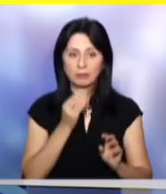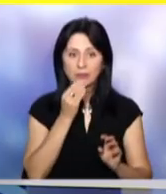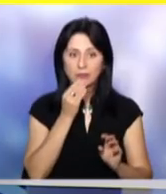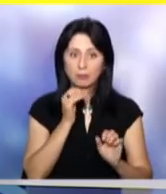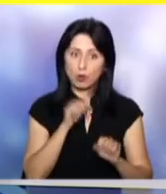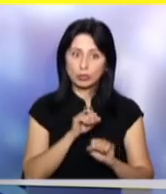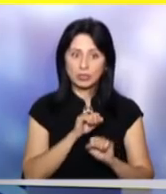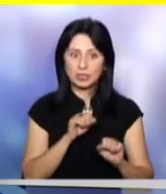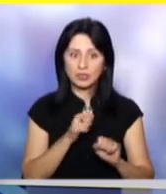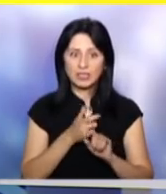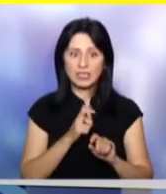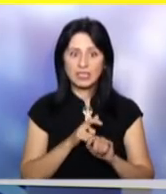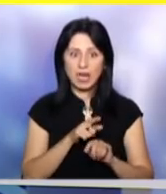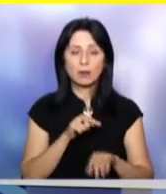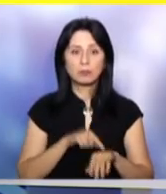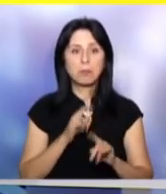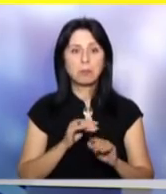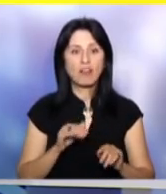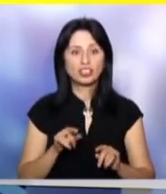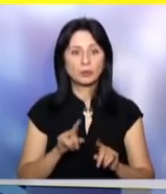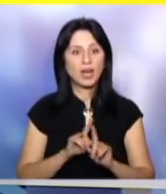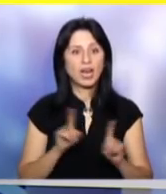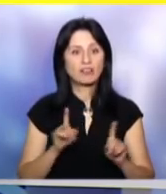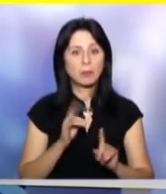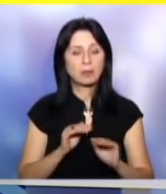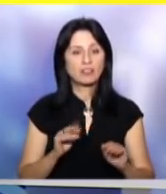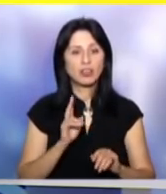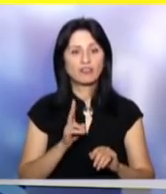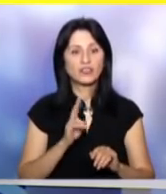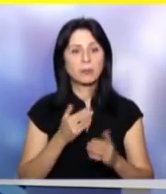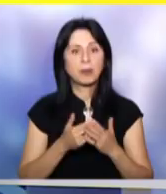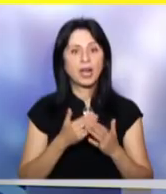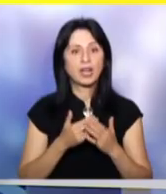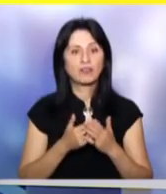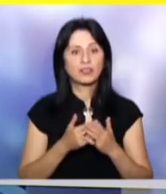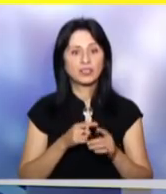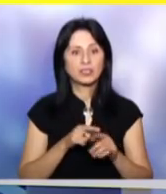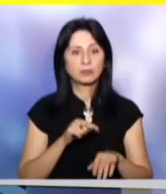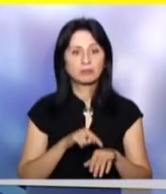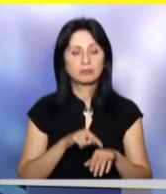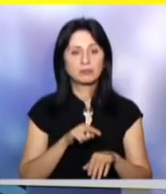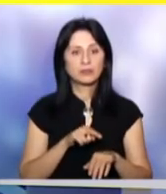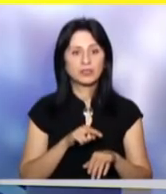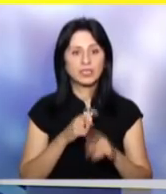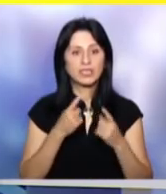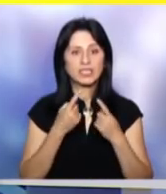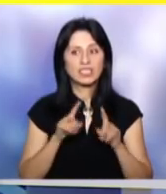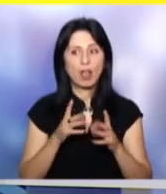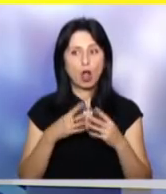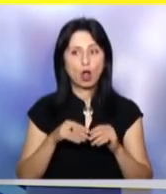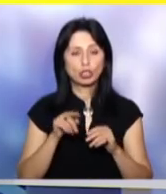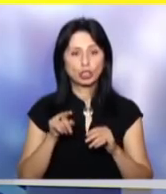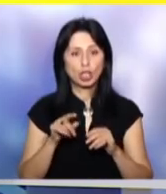და აღმოჩნდა, რომ ძალიან მძაფრად აქვს ეს ბავშვებს, განსაკუთრებით იმ ბავშვებს, რომელსაც მაგალითად ეს განცდა ეუფლებათ სხვა